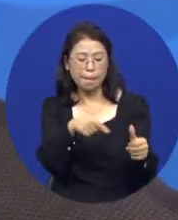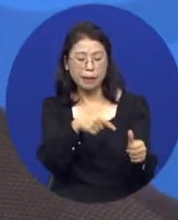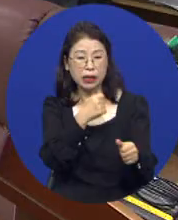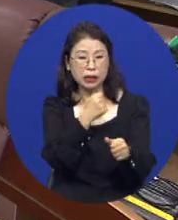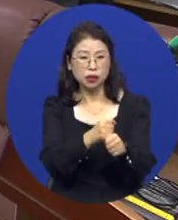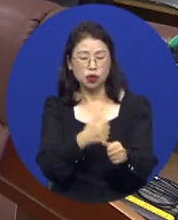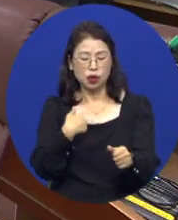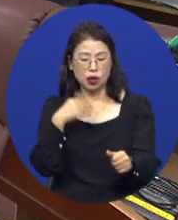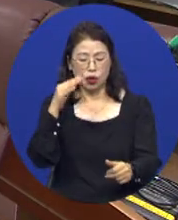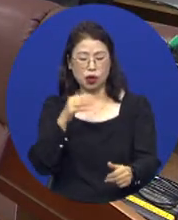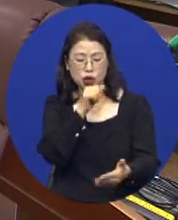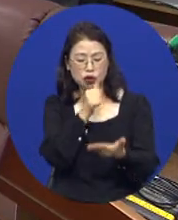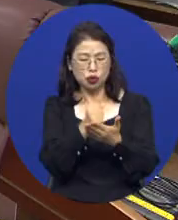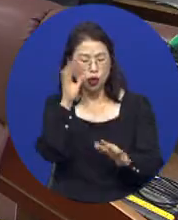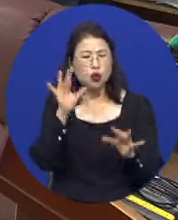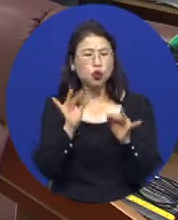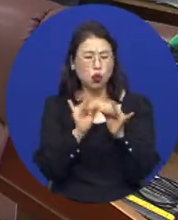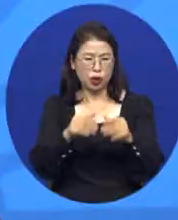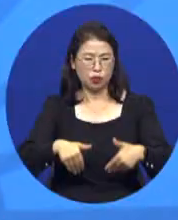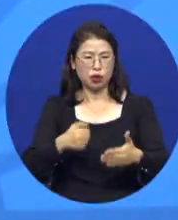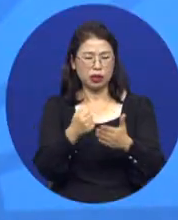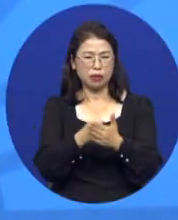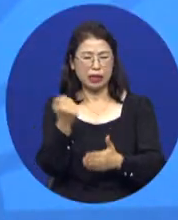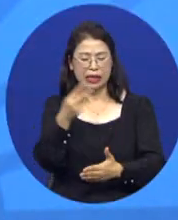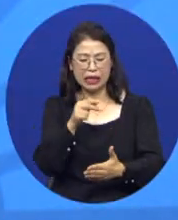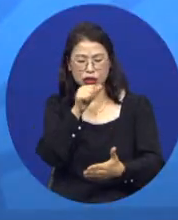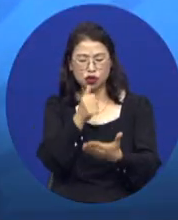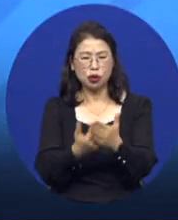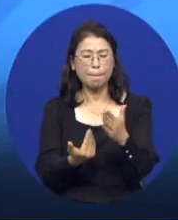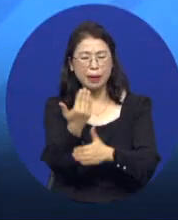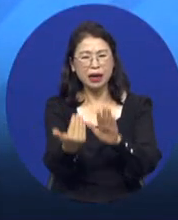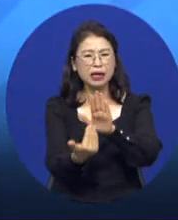해 재범 방지가 쉽지 않다는 겁니다